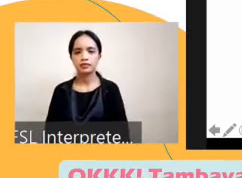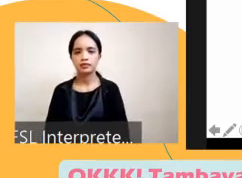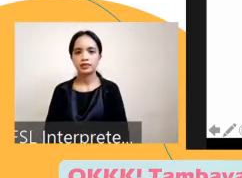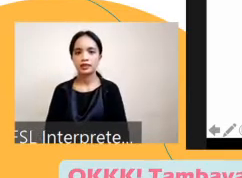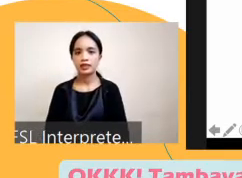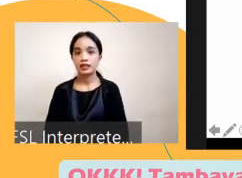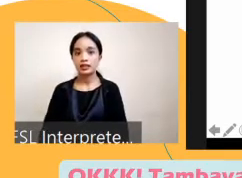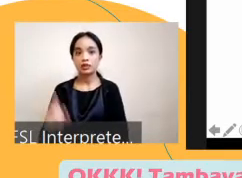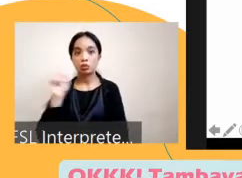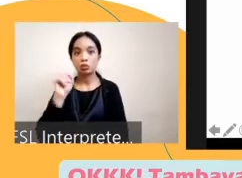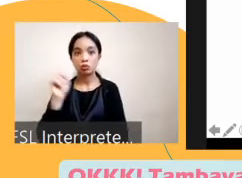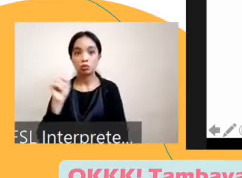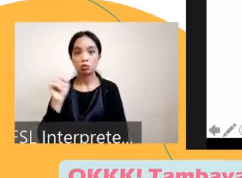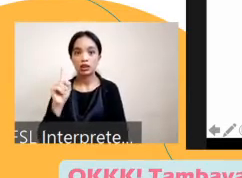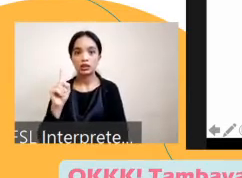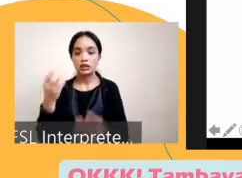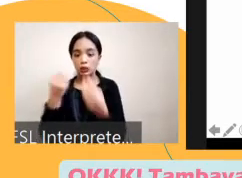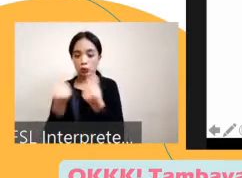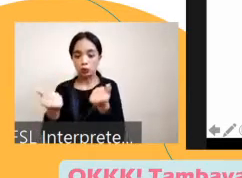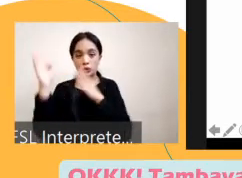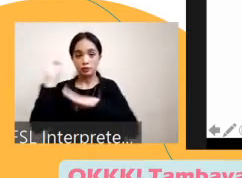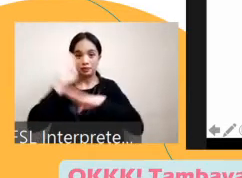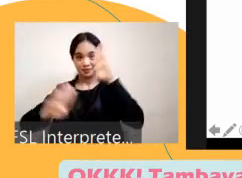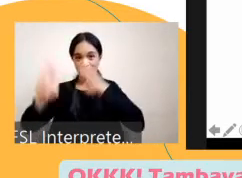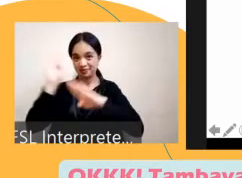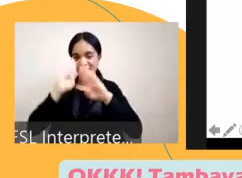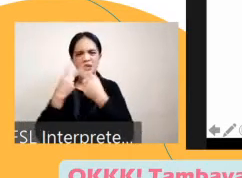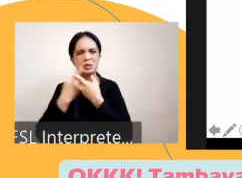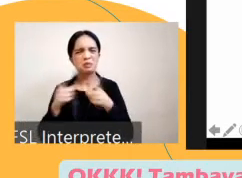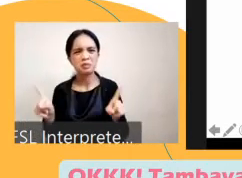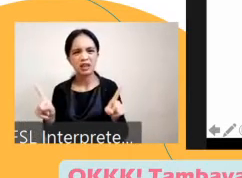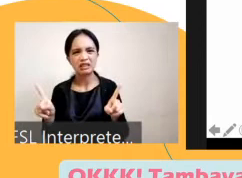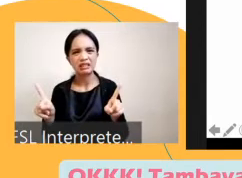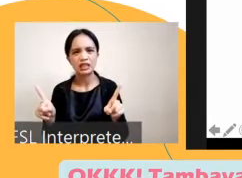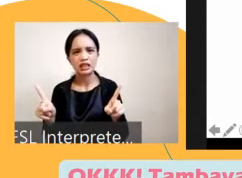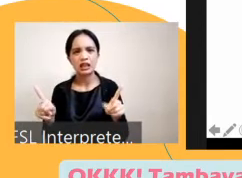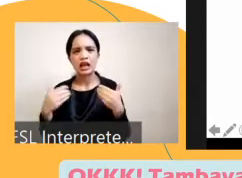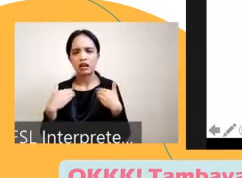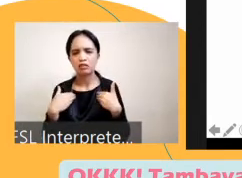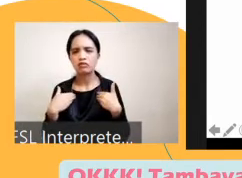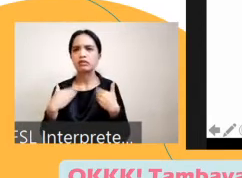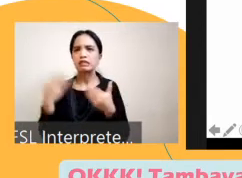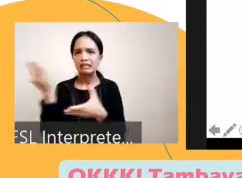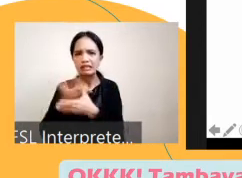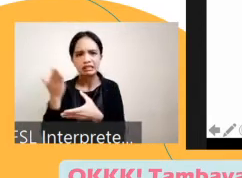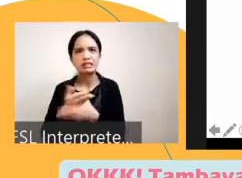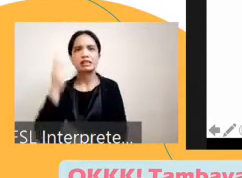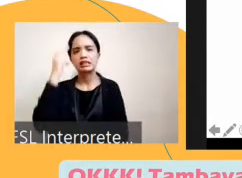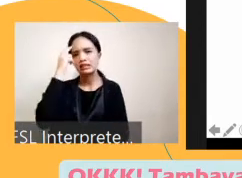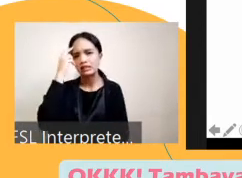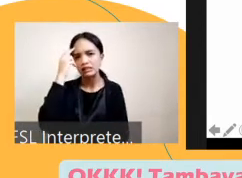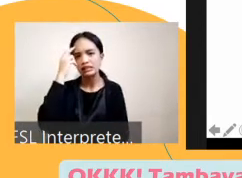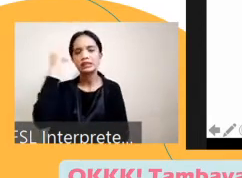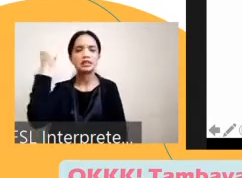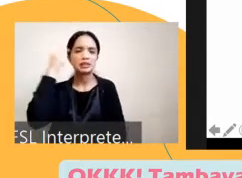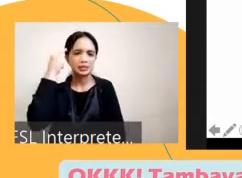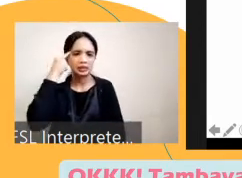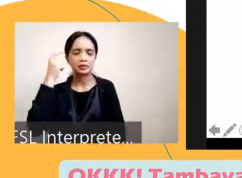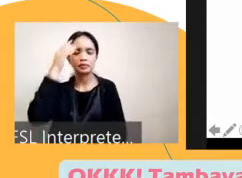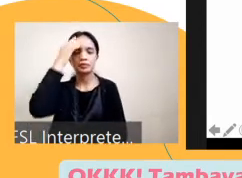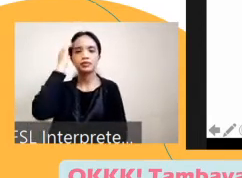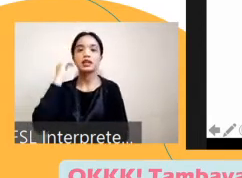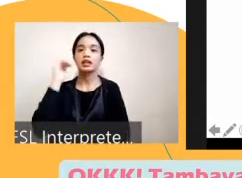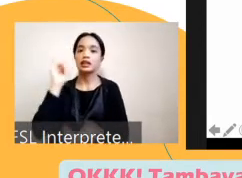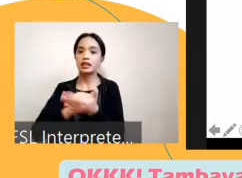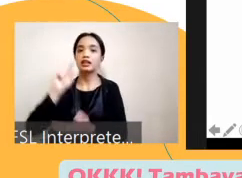nalalagpasan lang natin yung problema, no? Pero may mga bumabagabag pa rin sa ating isip. So yun yung